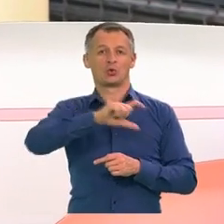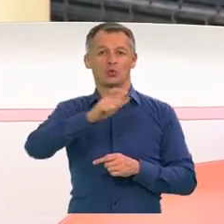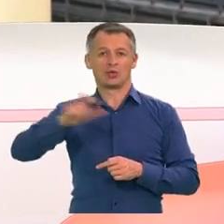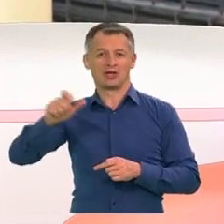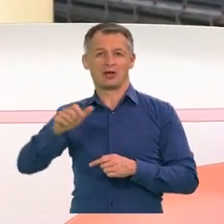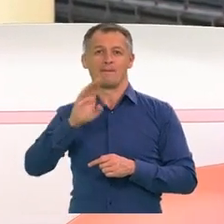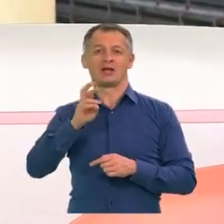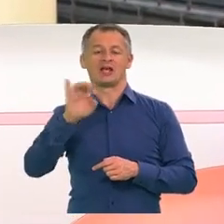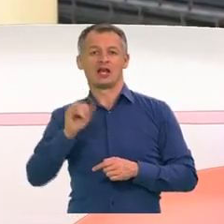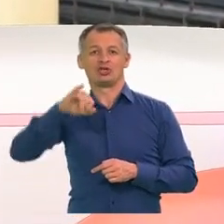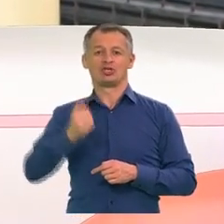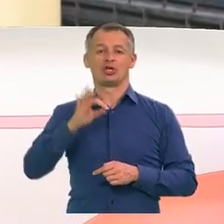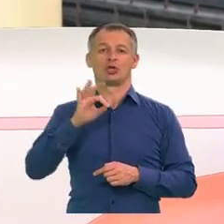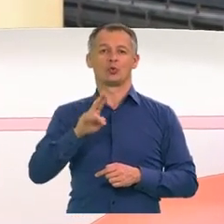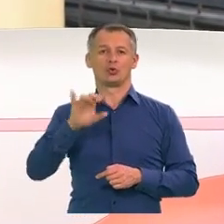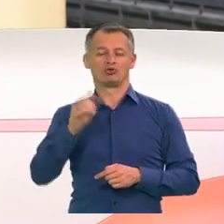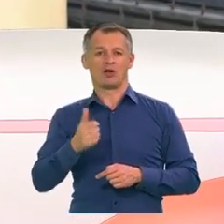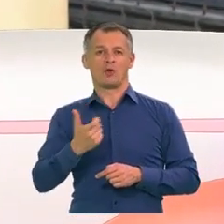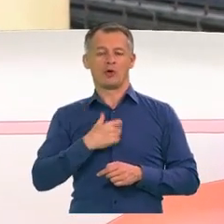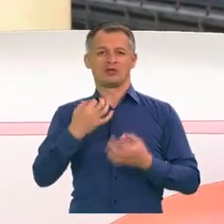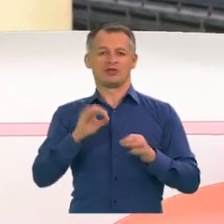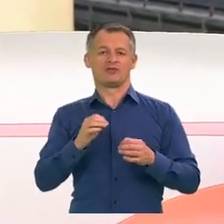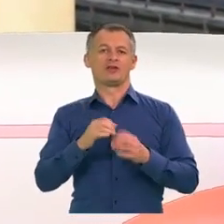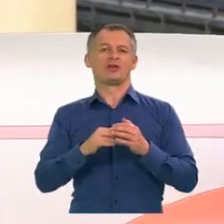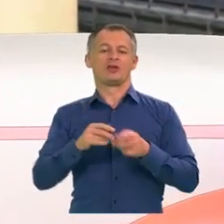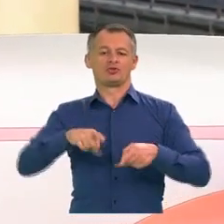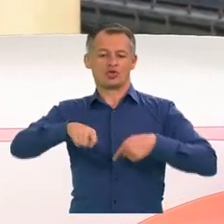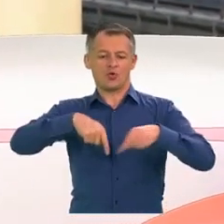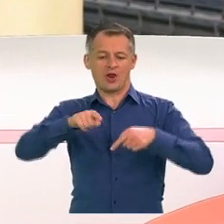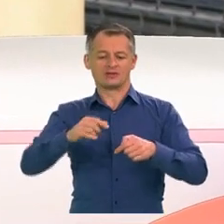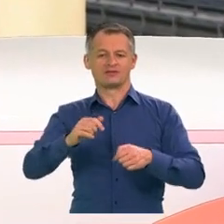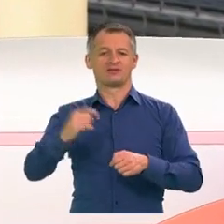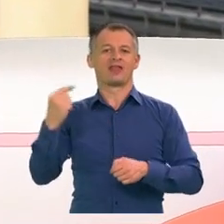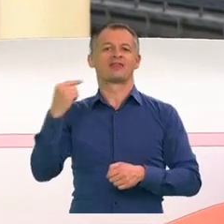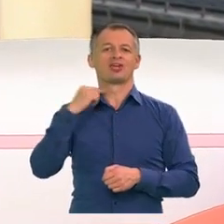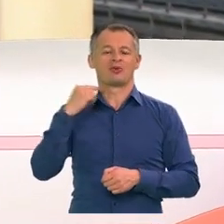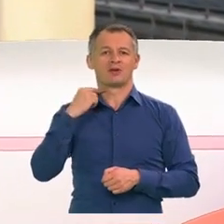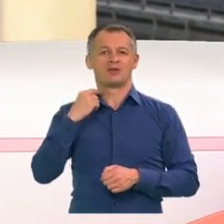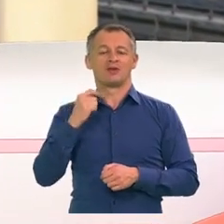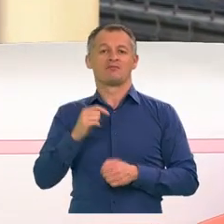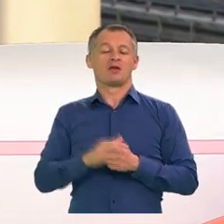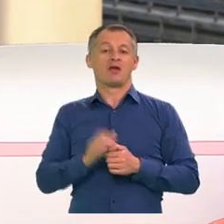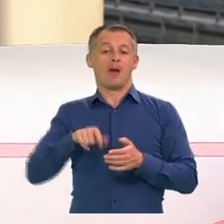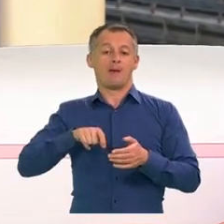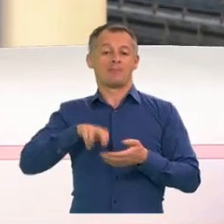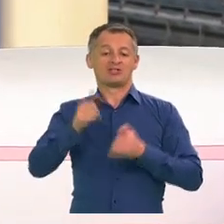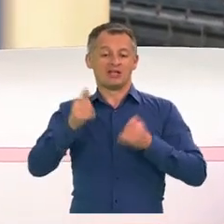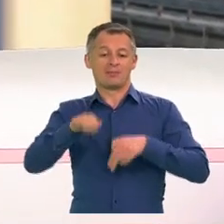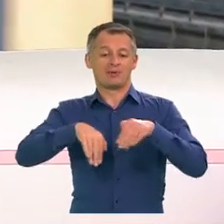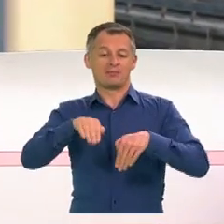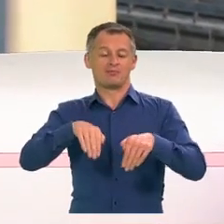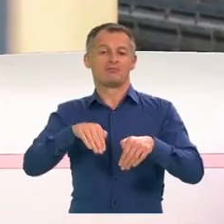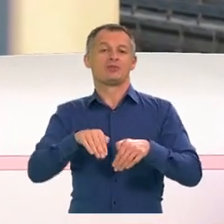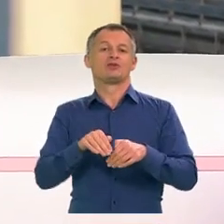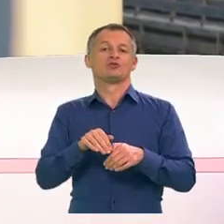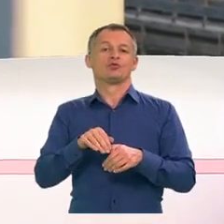fi circulabil în decembrie, au spus constructorii în fața ministrului Grindeanu, care a mers astăzi în vizită pe șantier. Aceiași constructori au depus